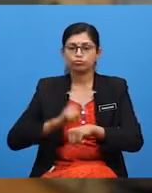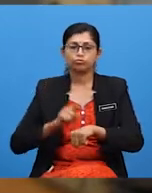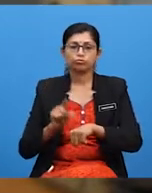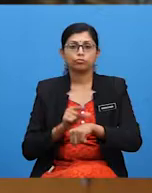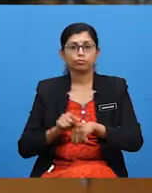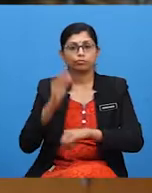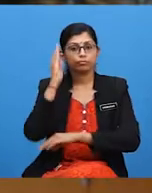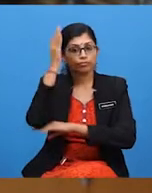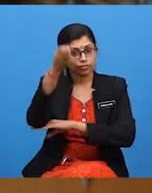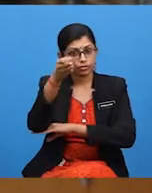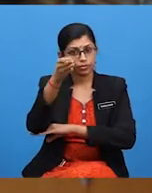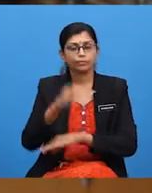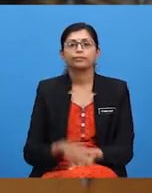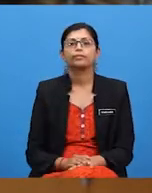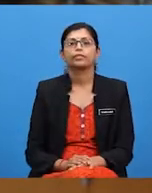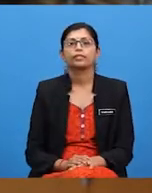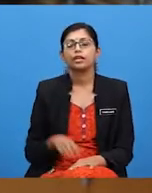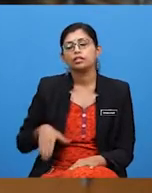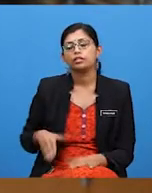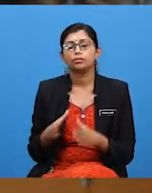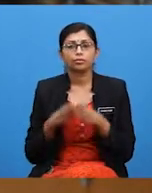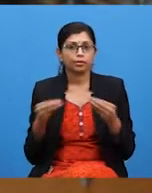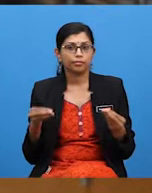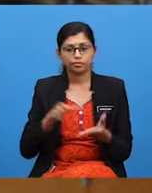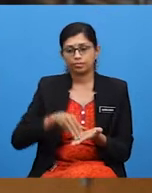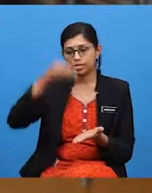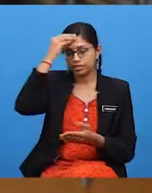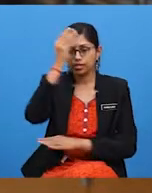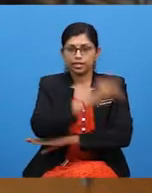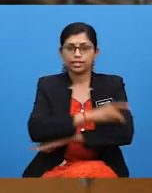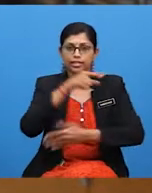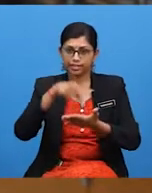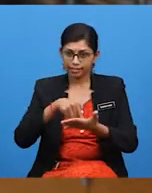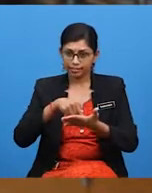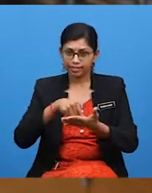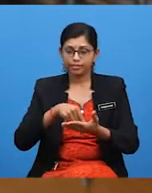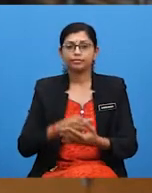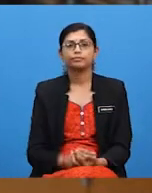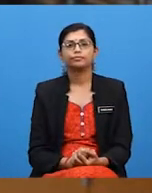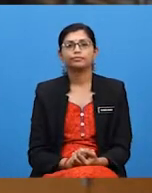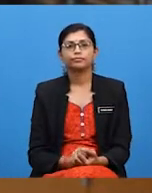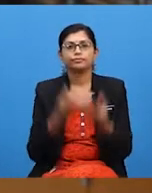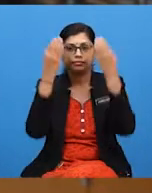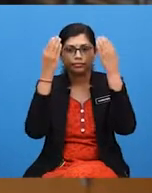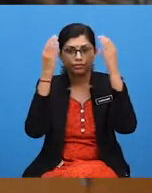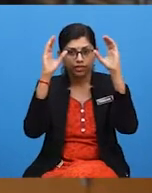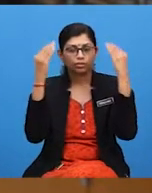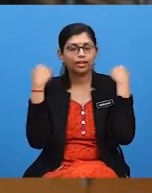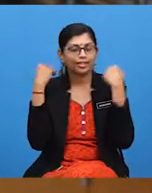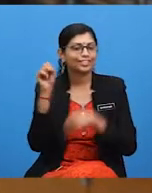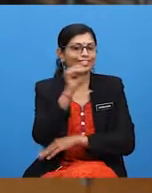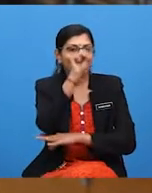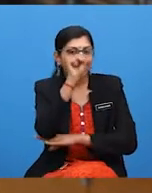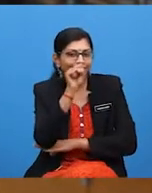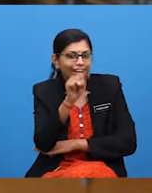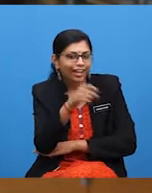hadapan. Sebelum mengakhiri sesi pembelajaran kita hari ini, cikgu ada beberapa